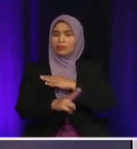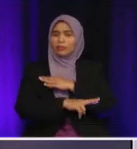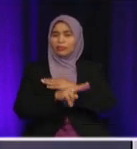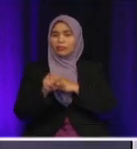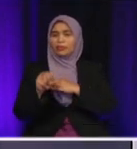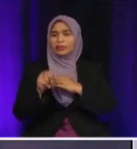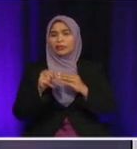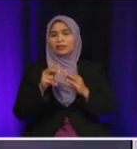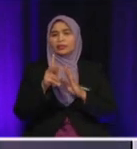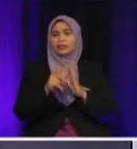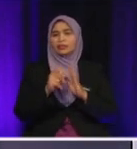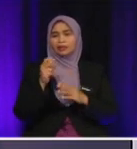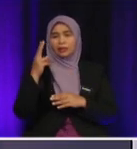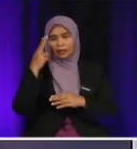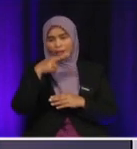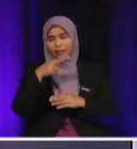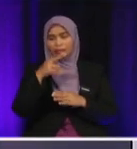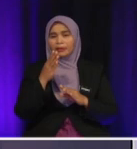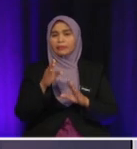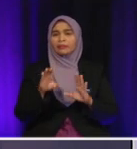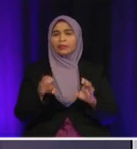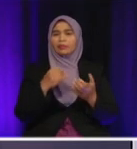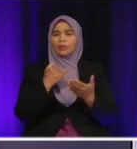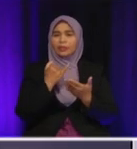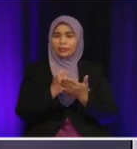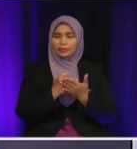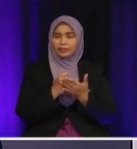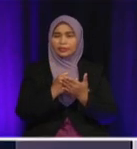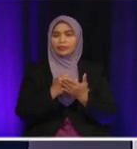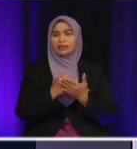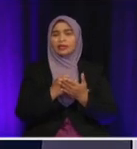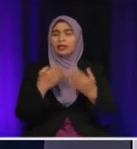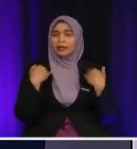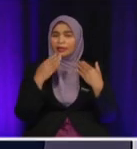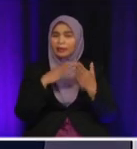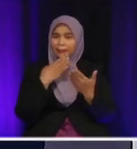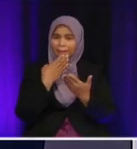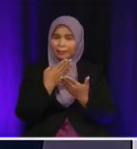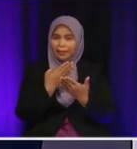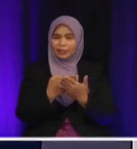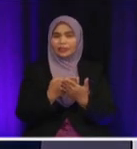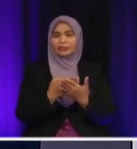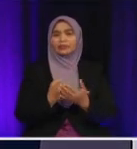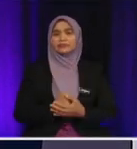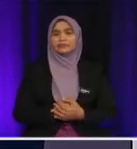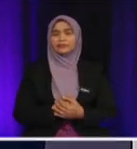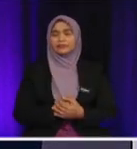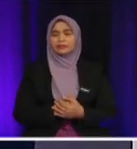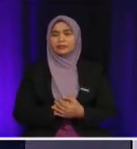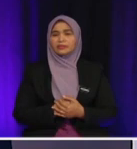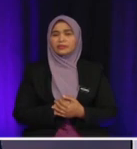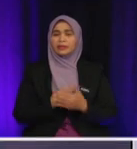terhadap jenayah yang dilakukan di dalam Islam ini, maka sebenarnya ada kebaikan dan hikmahnya. Mari kita lihat